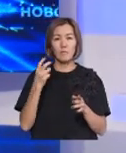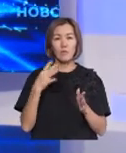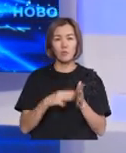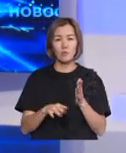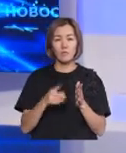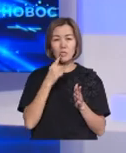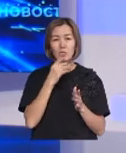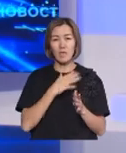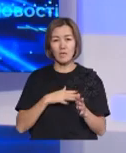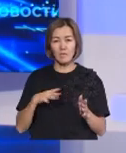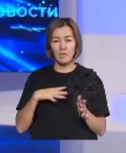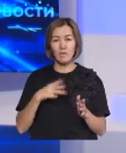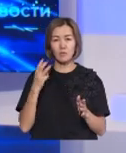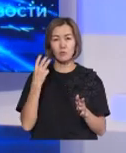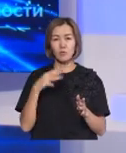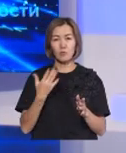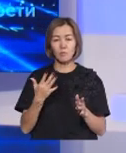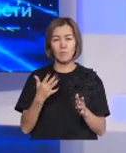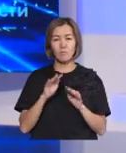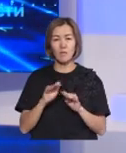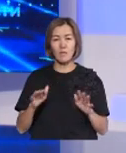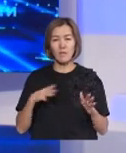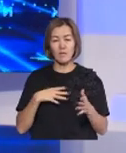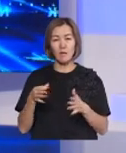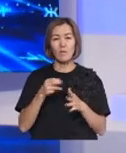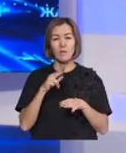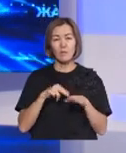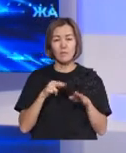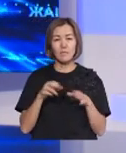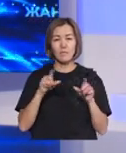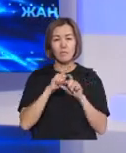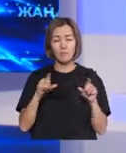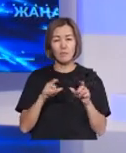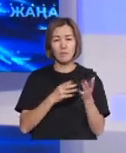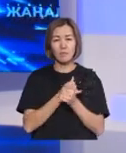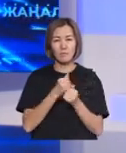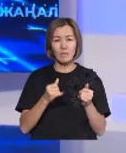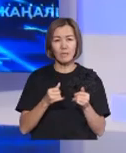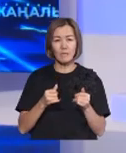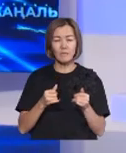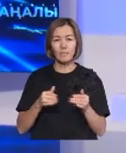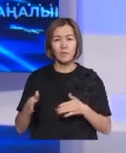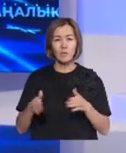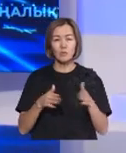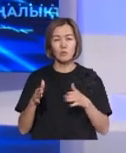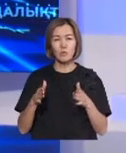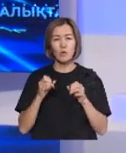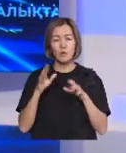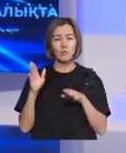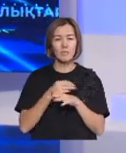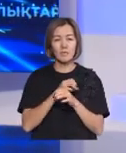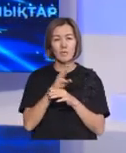Ал 2290 адам дене жарақатын алған. Оның 335-і балалар. Облыстық полиция департаменті қызметкерлері